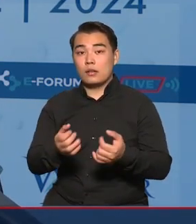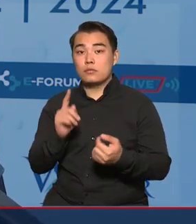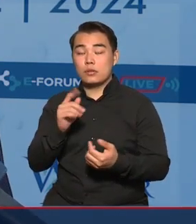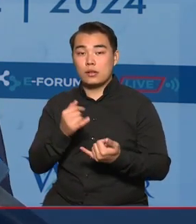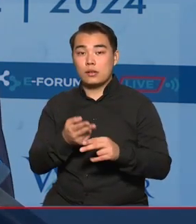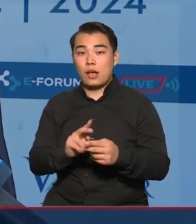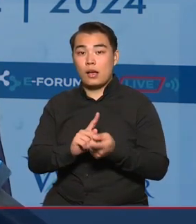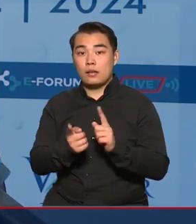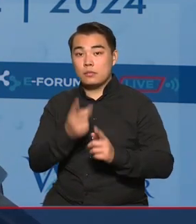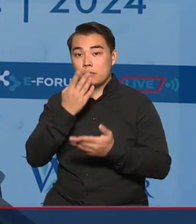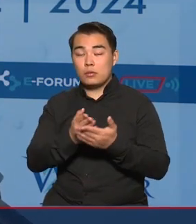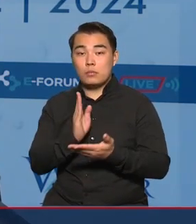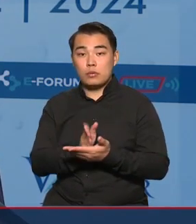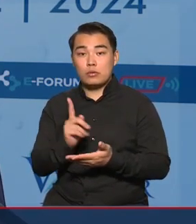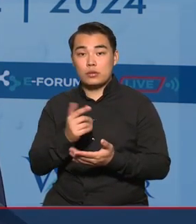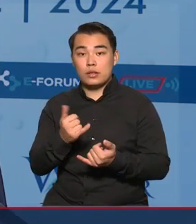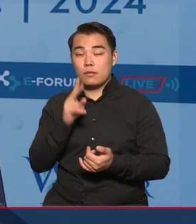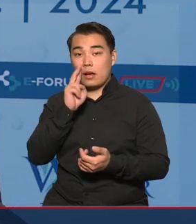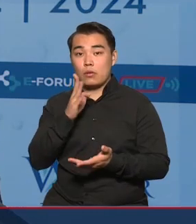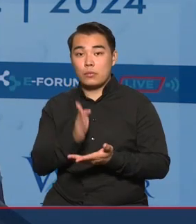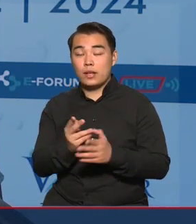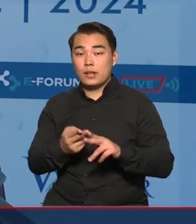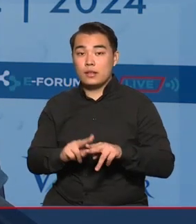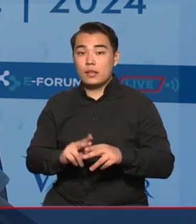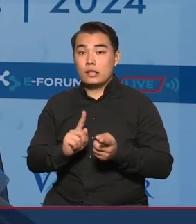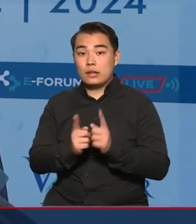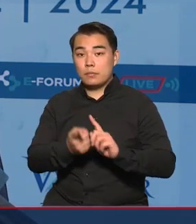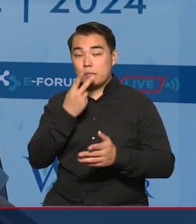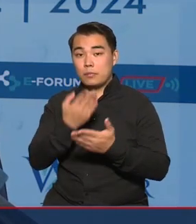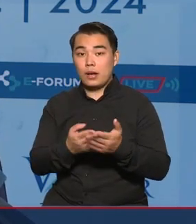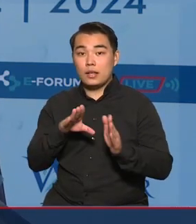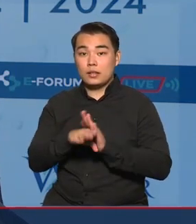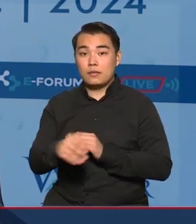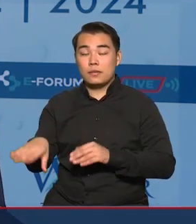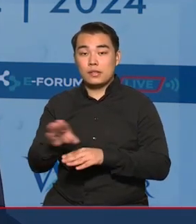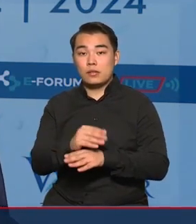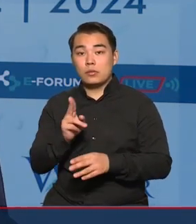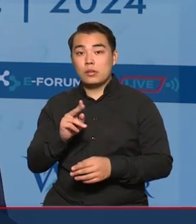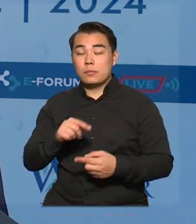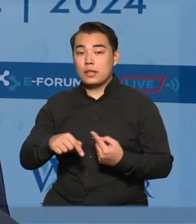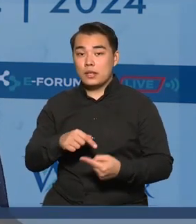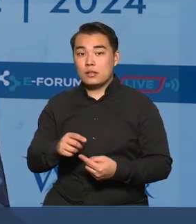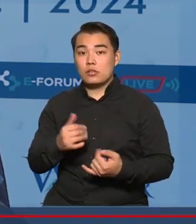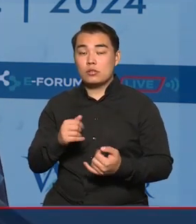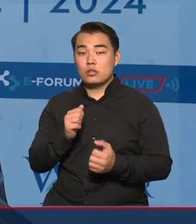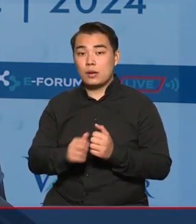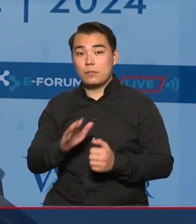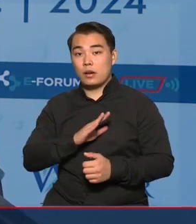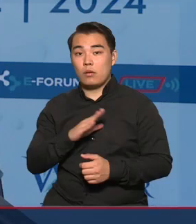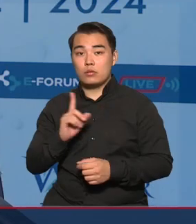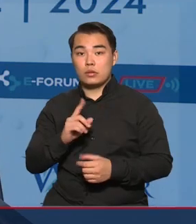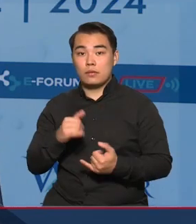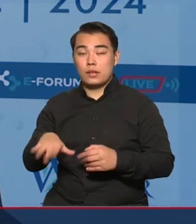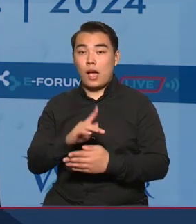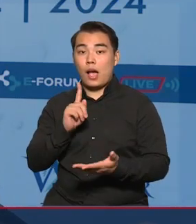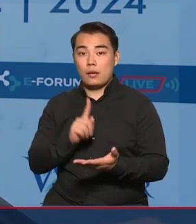болады. 2 жыл деп отырмыз. Сол 2 жылдың өтпелі кезең ішінде барлық кәсіпорындар, жеке кәсіпкерлер